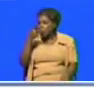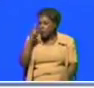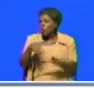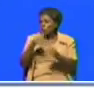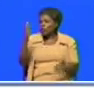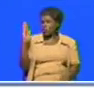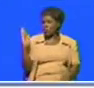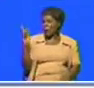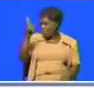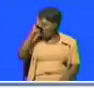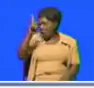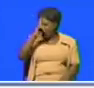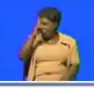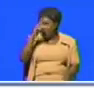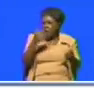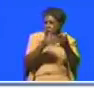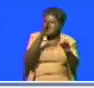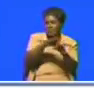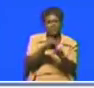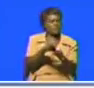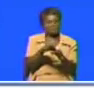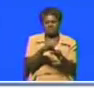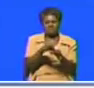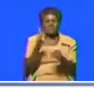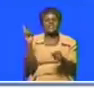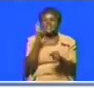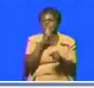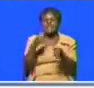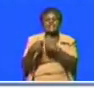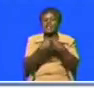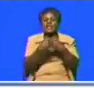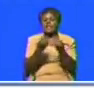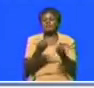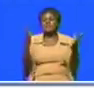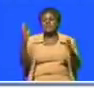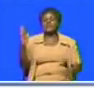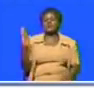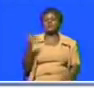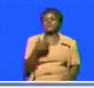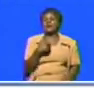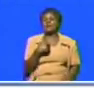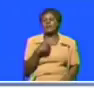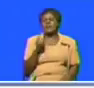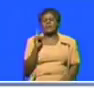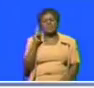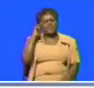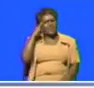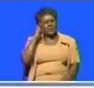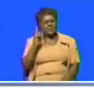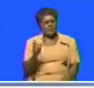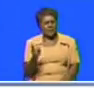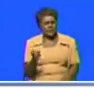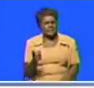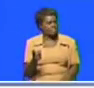ulinzi wao kighafla, ilhali tunaelekea uchaguzi ambao una changamoto nyingi sana za kiusalama. Nafikiri hilo ni jambo